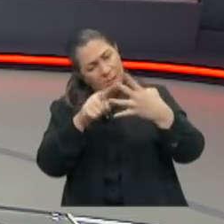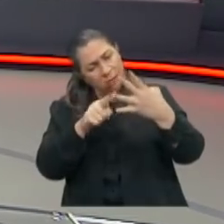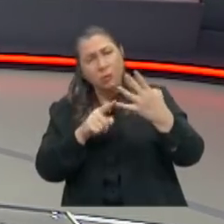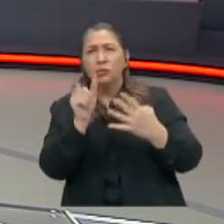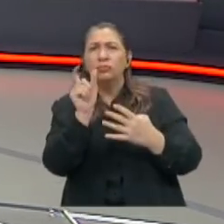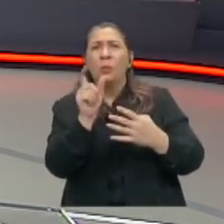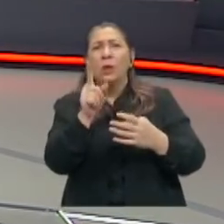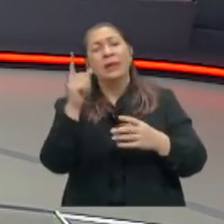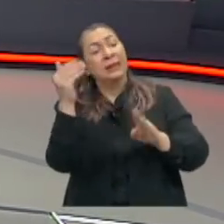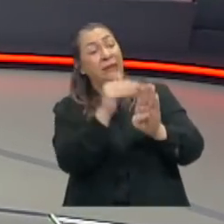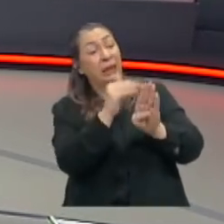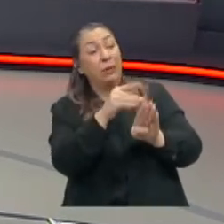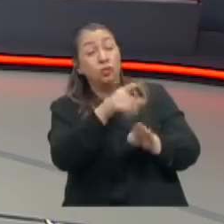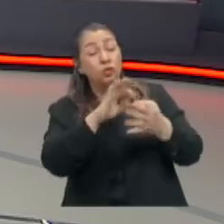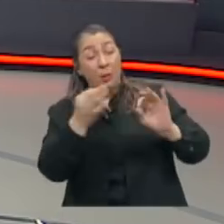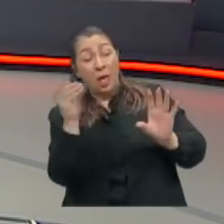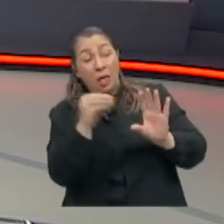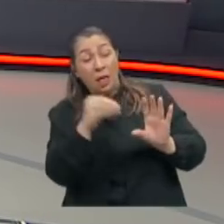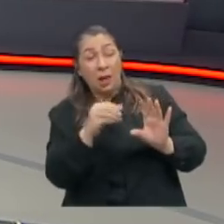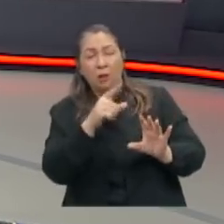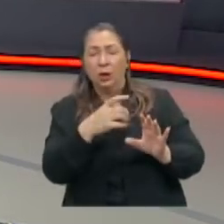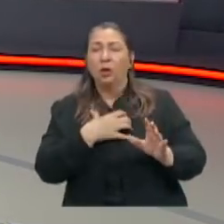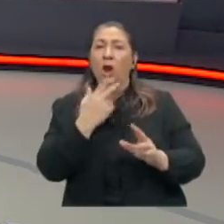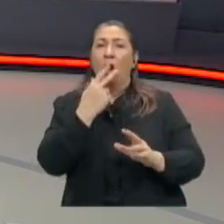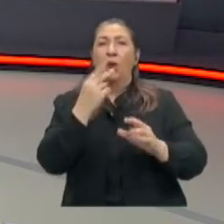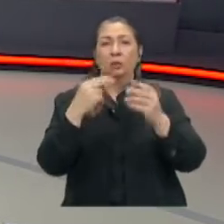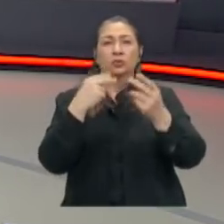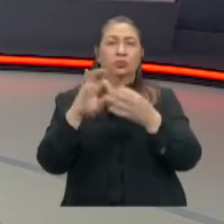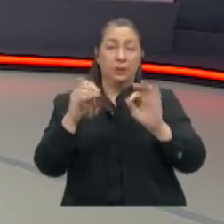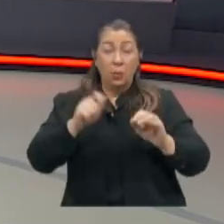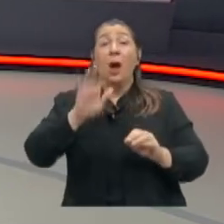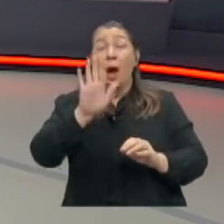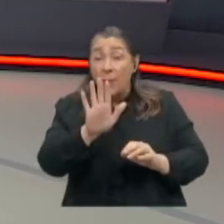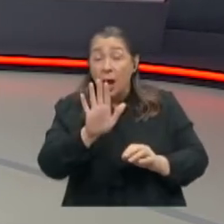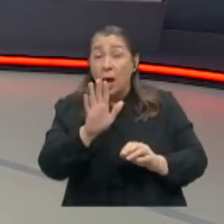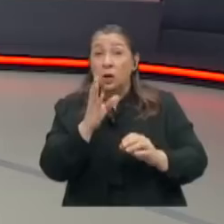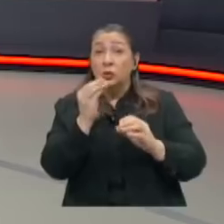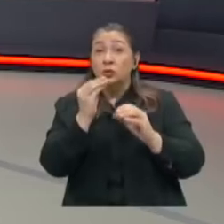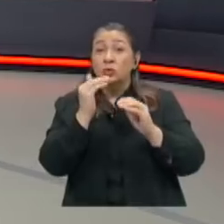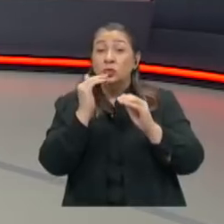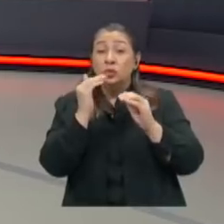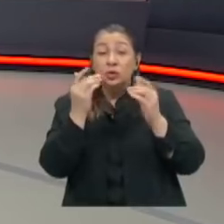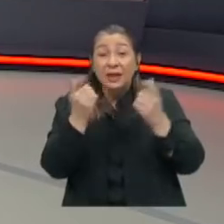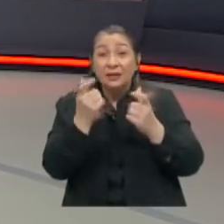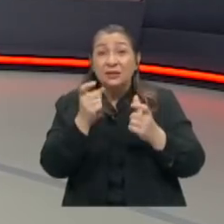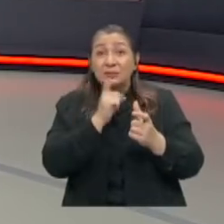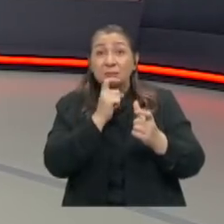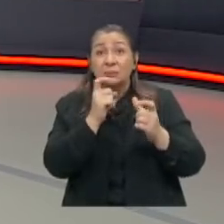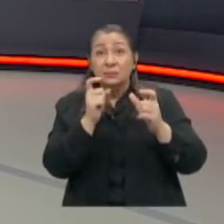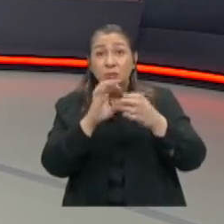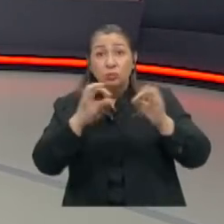bunları cümle içinde kullan abi. O da kullanıyor. Fakat çoğunluğu yanlış yerde, öyle de bir mesele